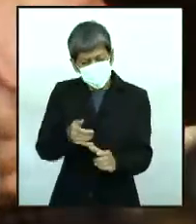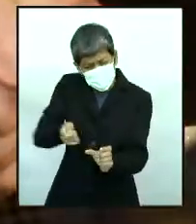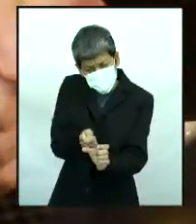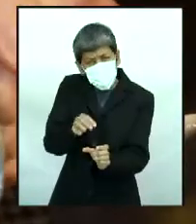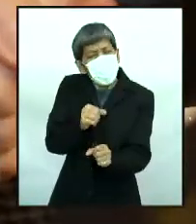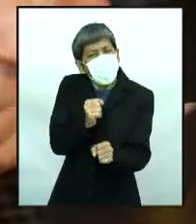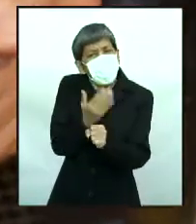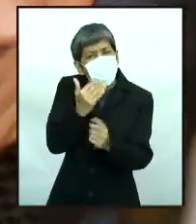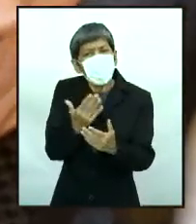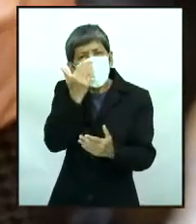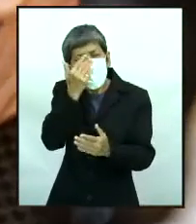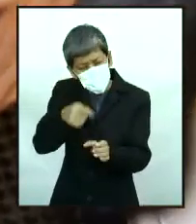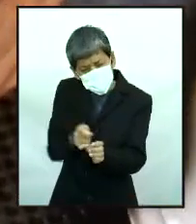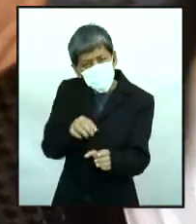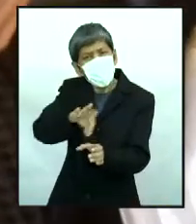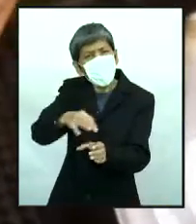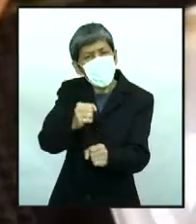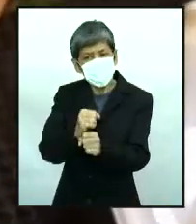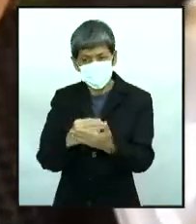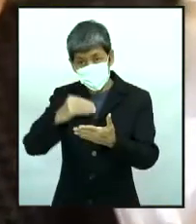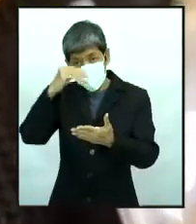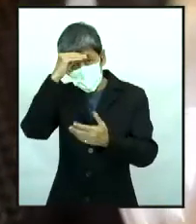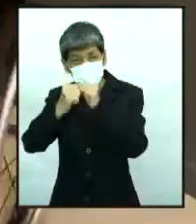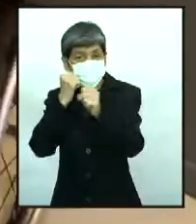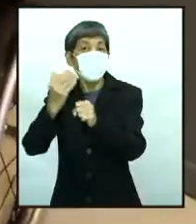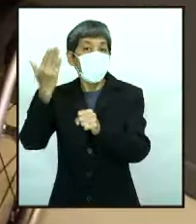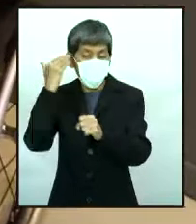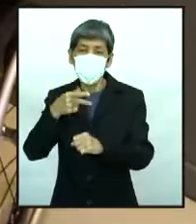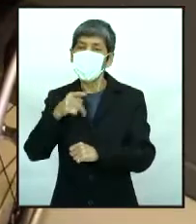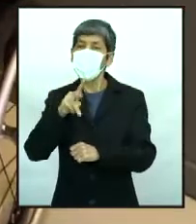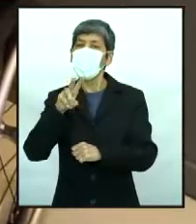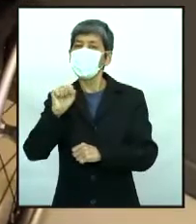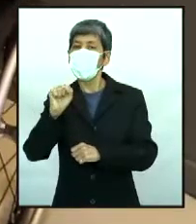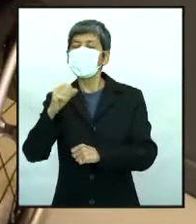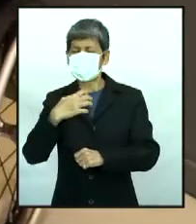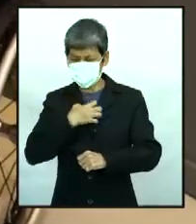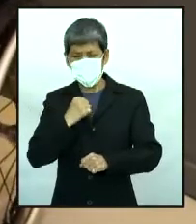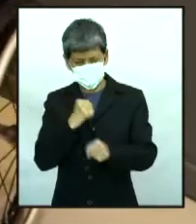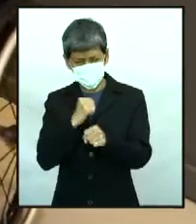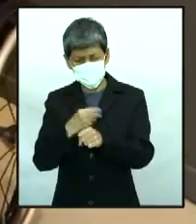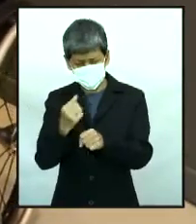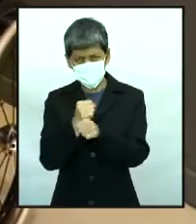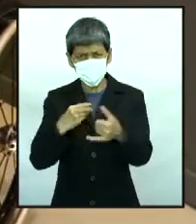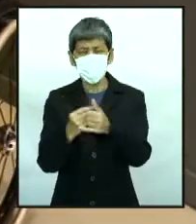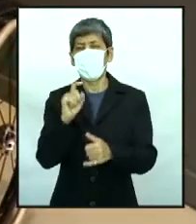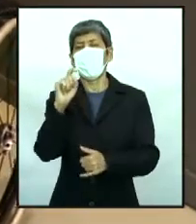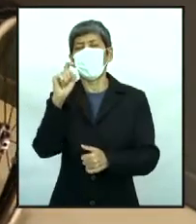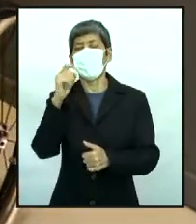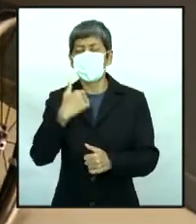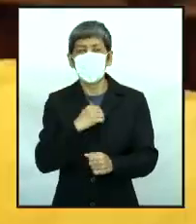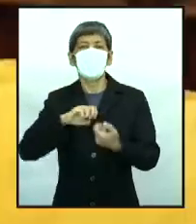เฟ่แห่งนี้คะเกิดจากอะไรคะ เขาจบปีที่แล้วจบปวสก็จริงอยากจะให้เขาทำงานแต่ก็ไม่ได้